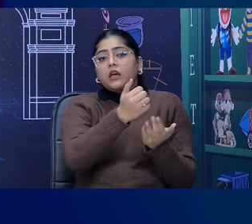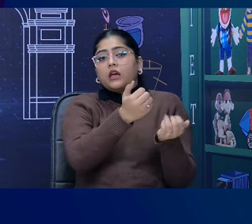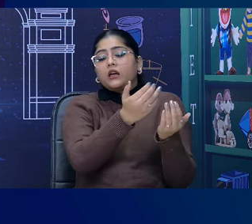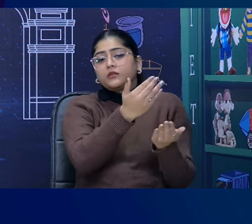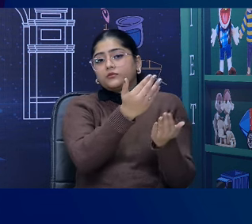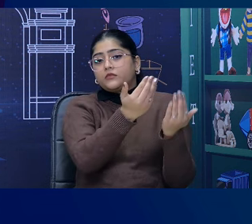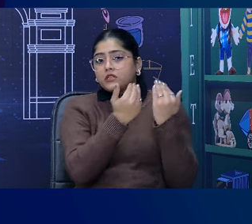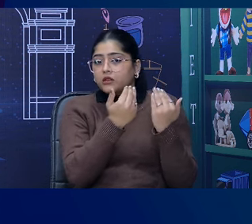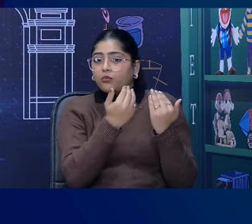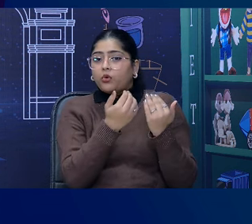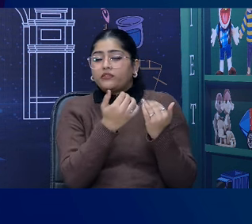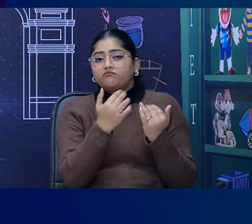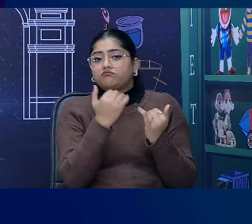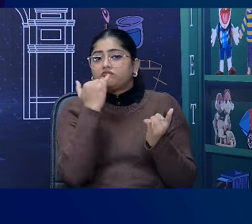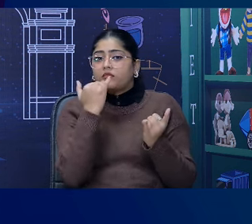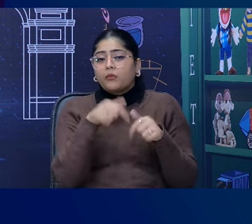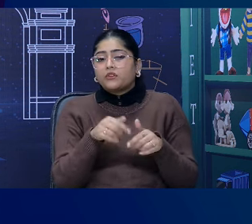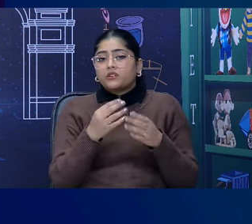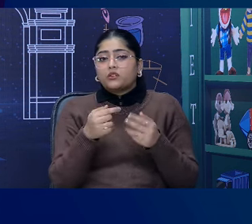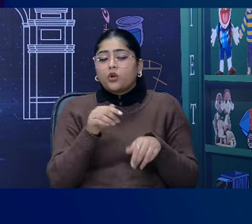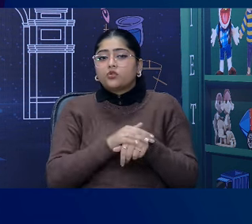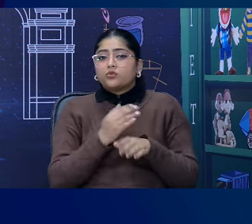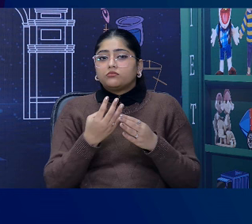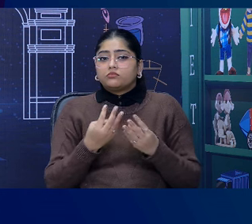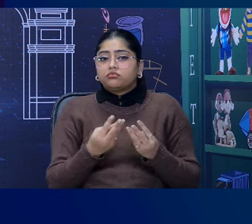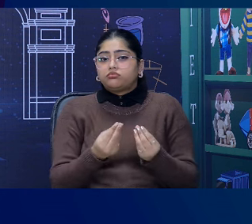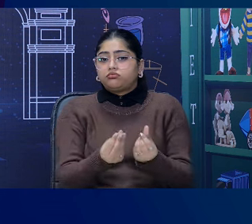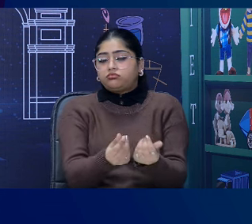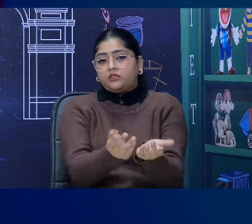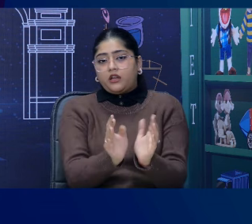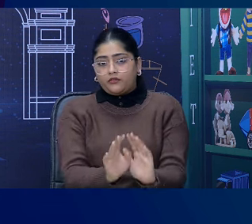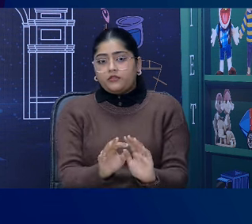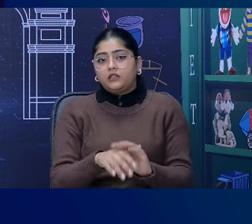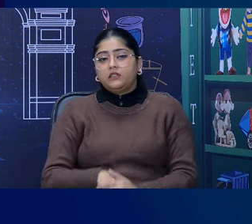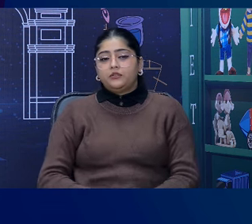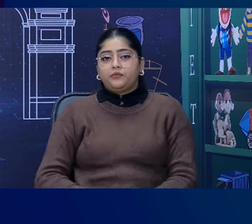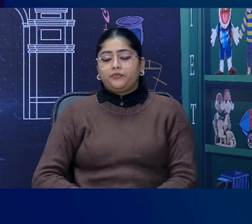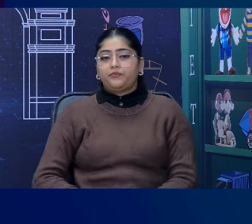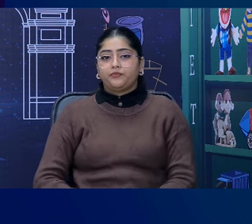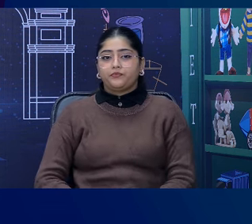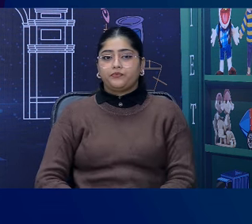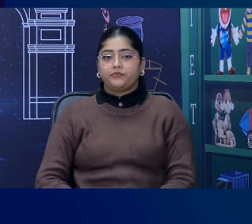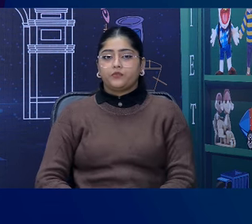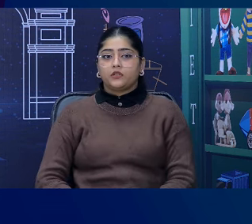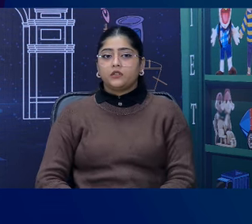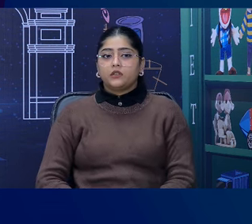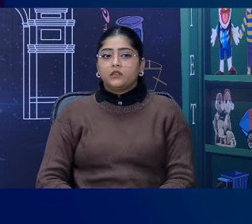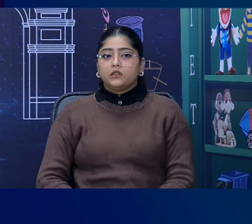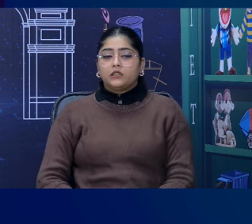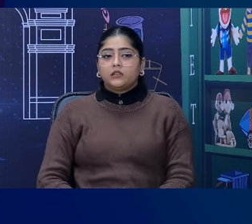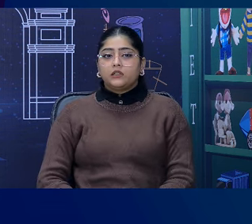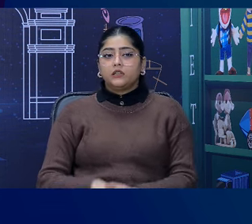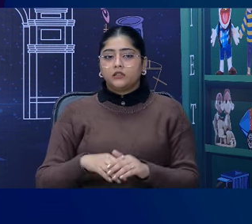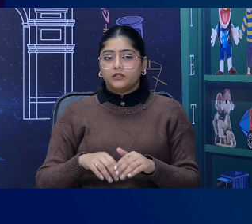करके नेक्स्ट स्टेप पर जा रहे हैं लाइफ के इसको हम डिवाइड करते हैं प्राइमरी और सेकेंडरी अप्रेजल में